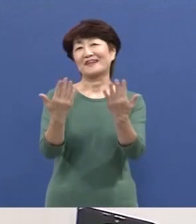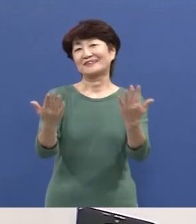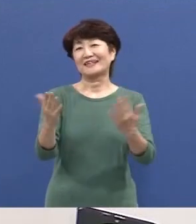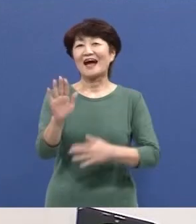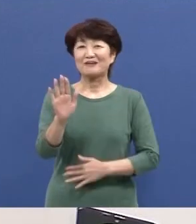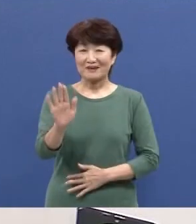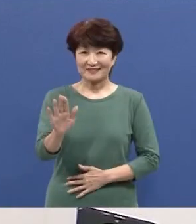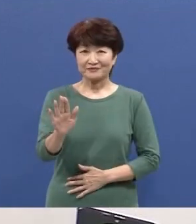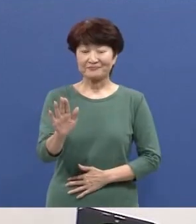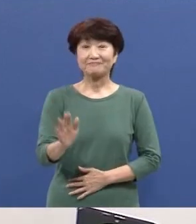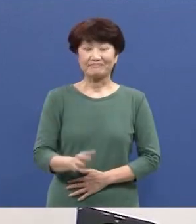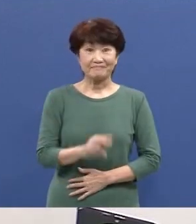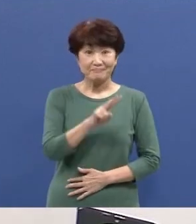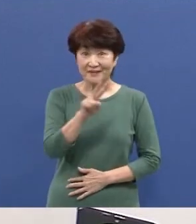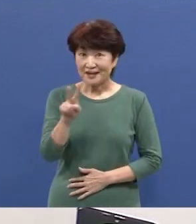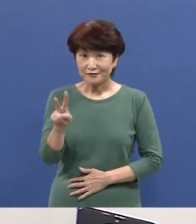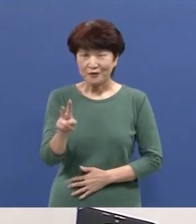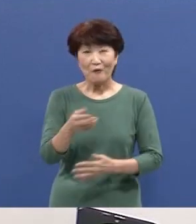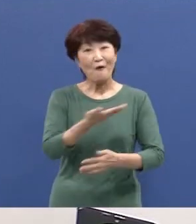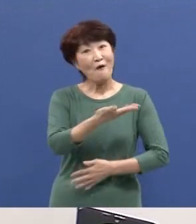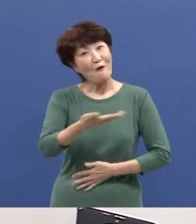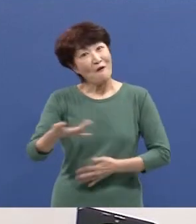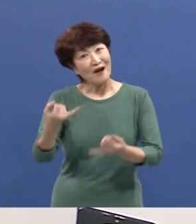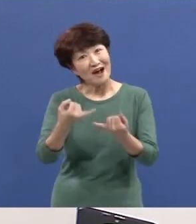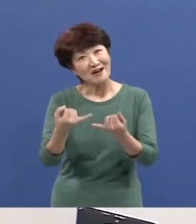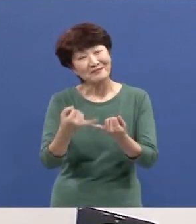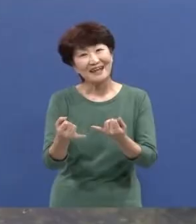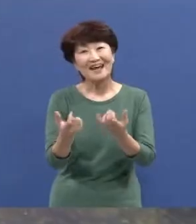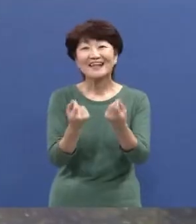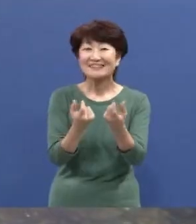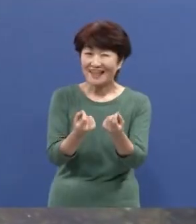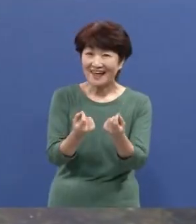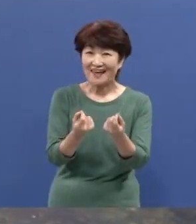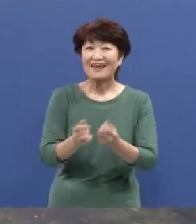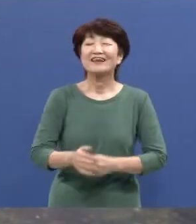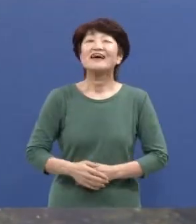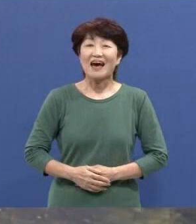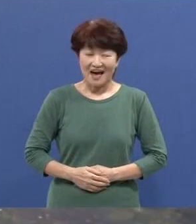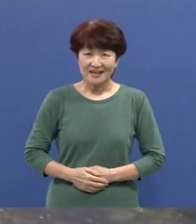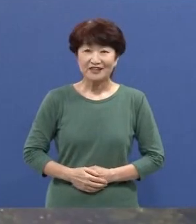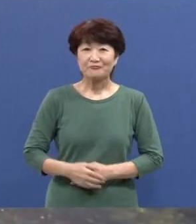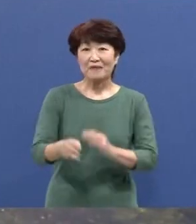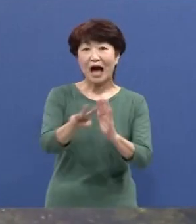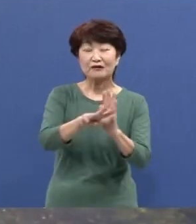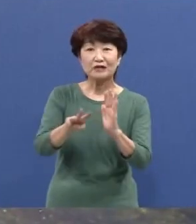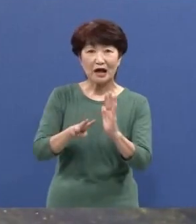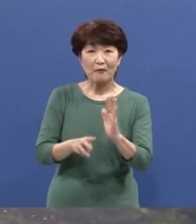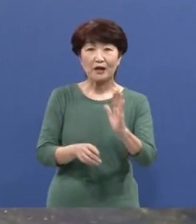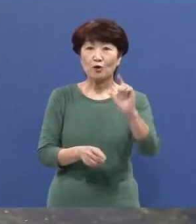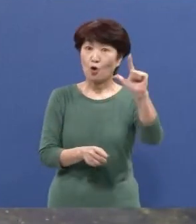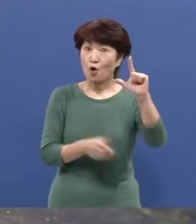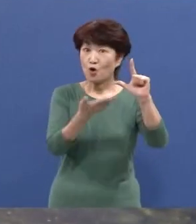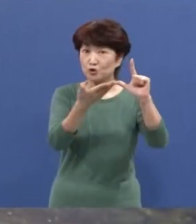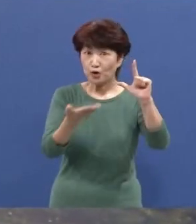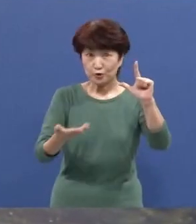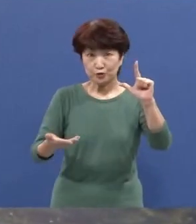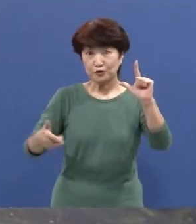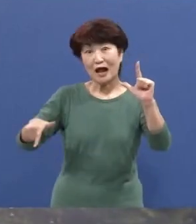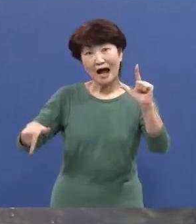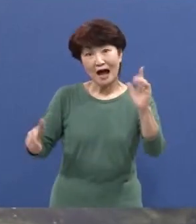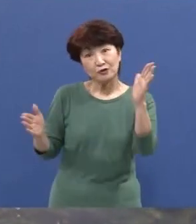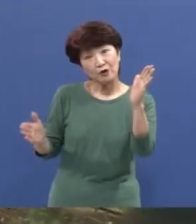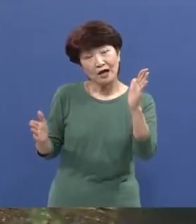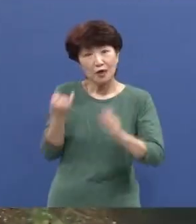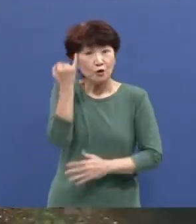は川のようになっているんですね。 そうですね、芥川の上流から下流をイメージした大